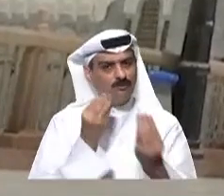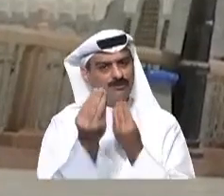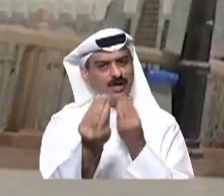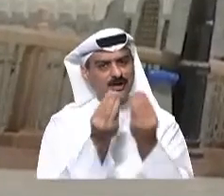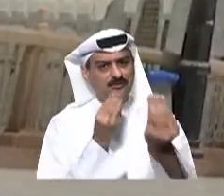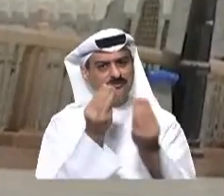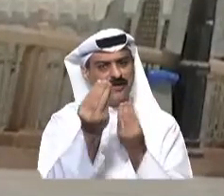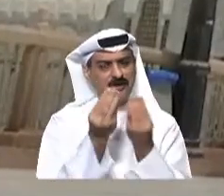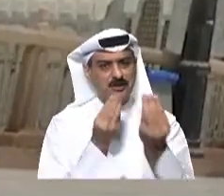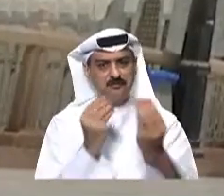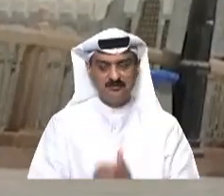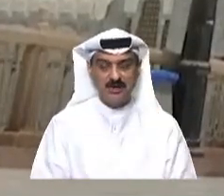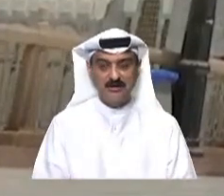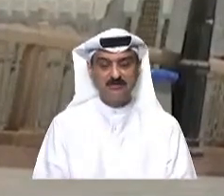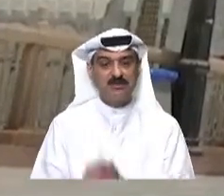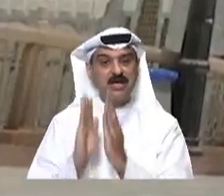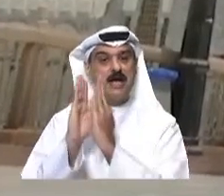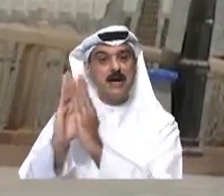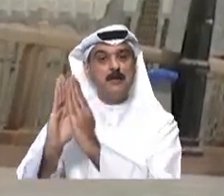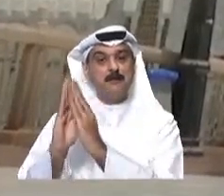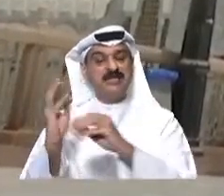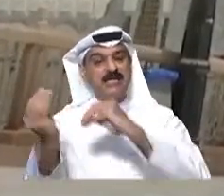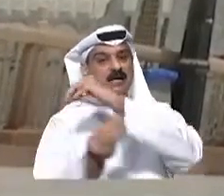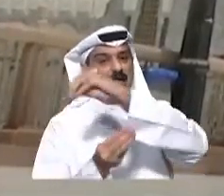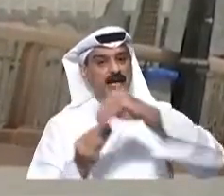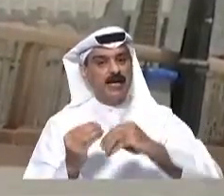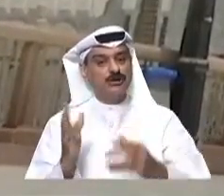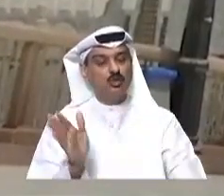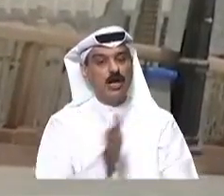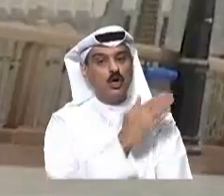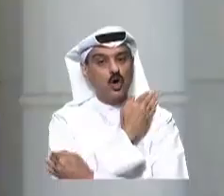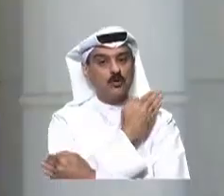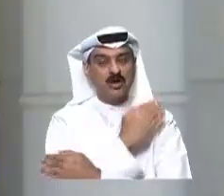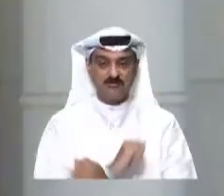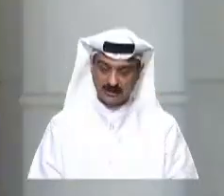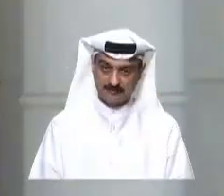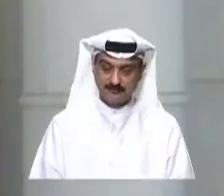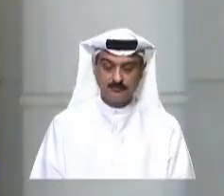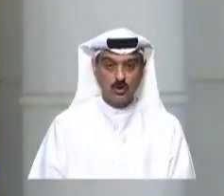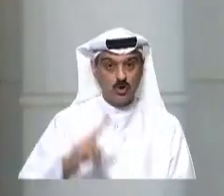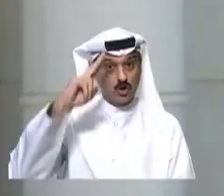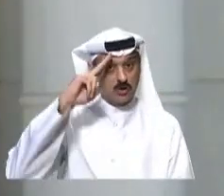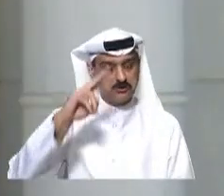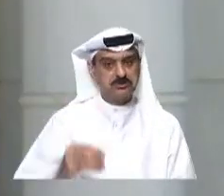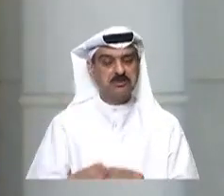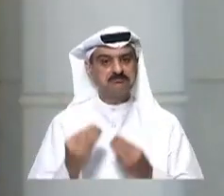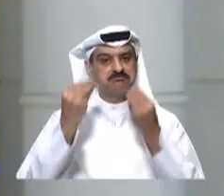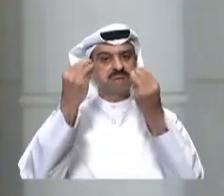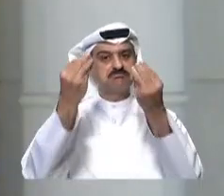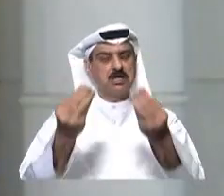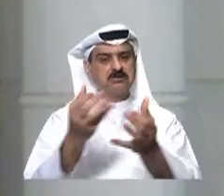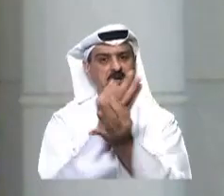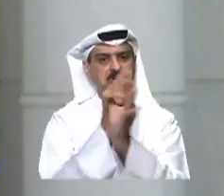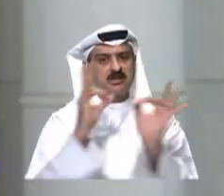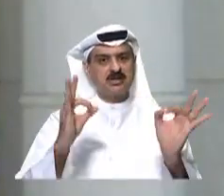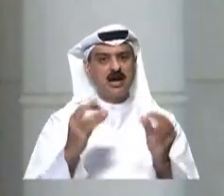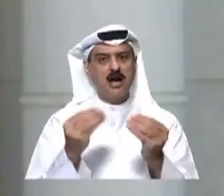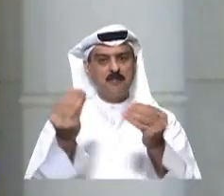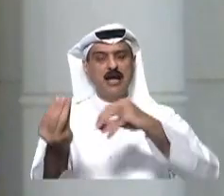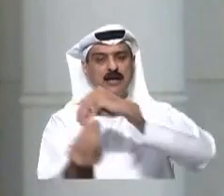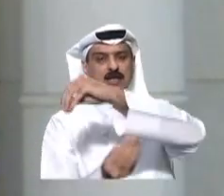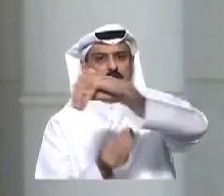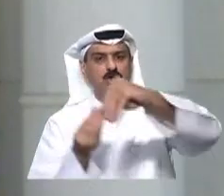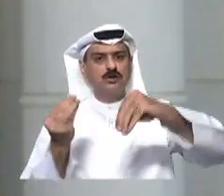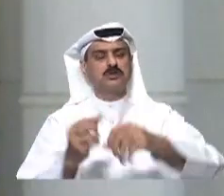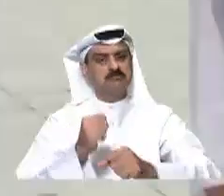من الموضوعات في مجال الحج والعمرة. وأضاف عمادي أن المملكة وفرت كل شيء للحجاج وشحذت